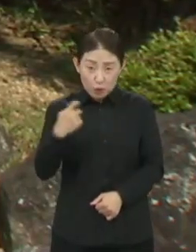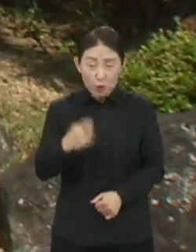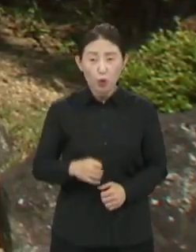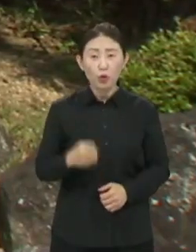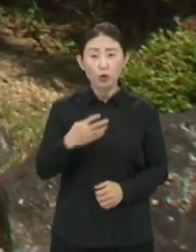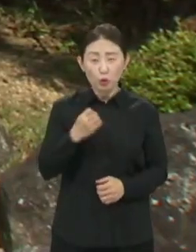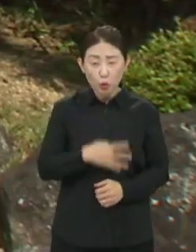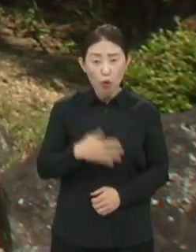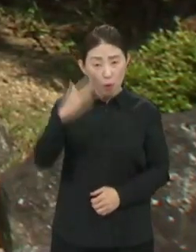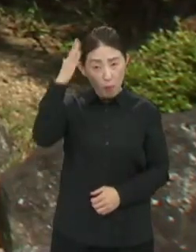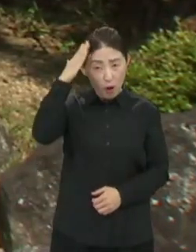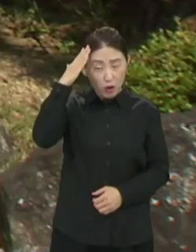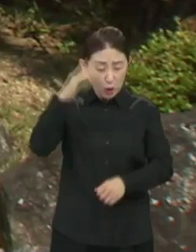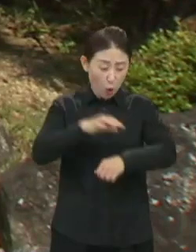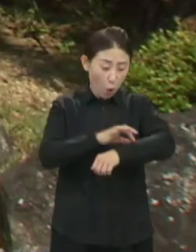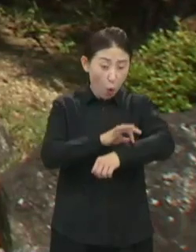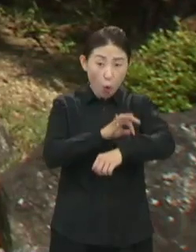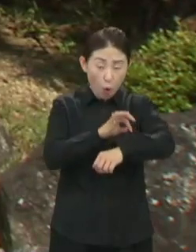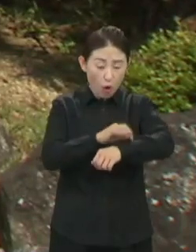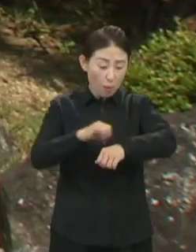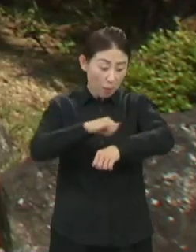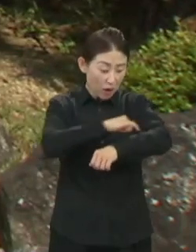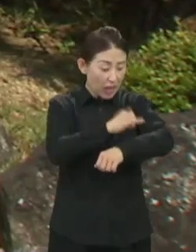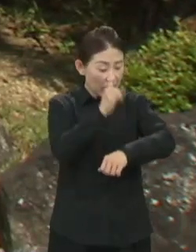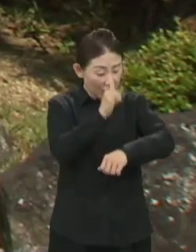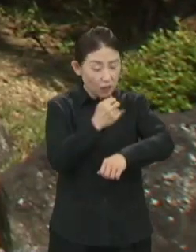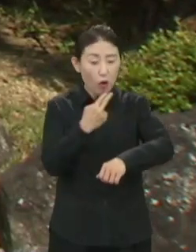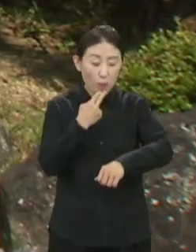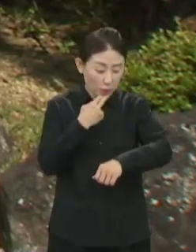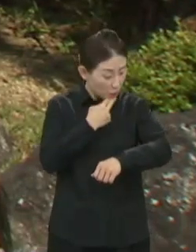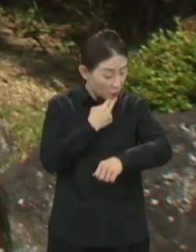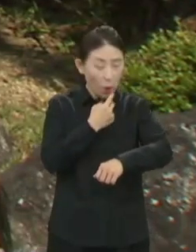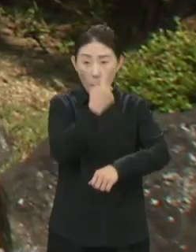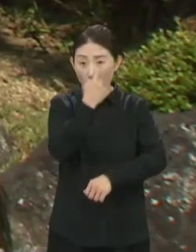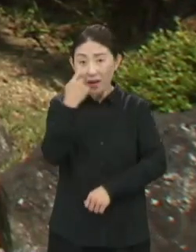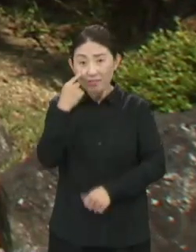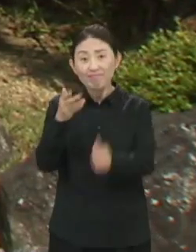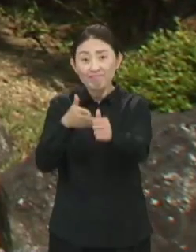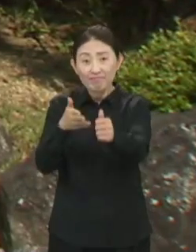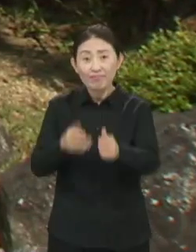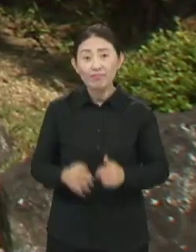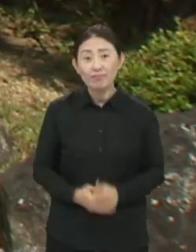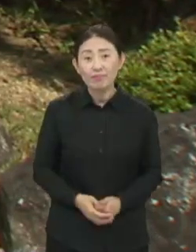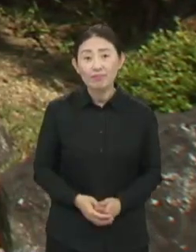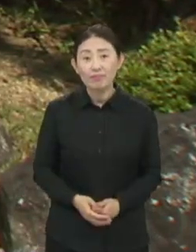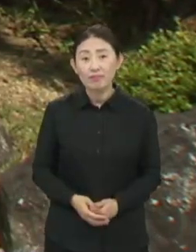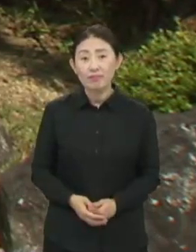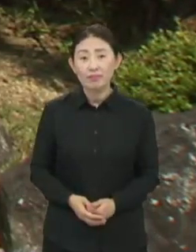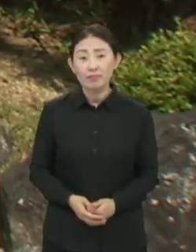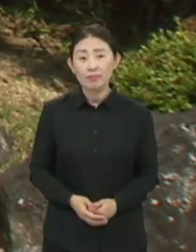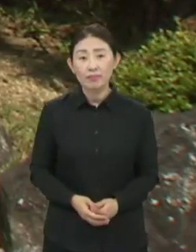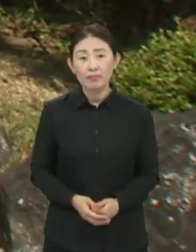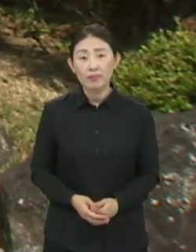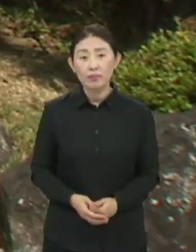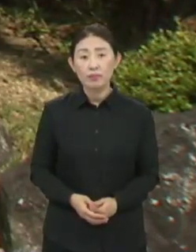옷 등에 묻은 진드기는 없는지 주기적으로 살피는 것도 중요합니다. TJB 닥터 리포트 이경은입니다.